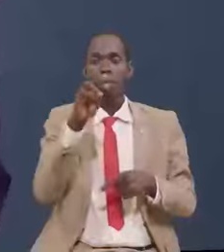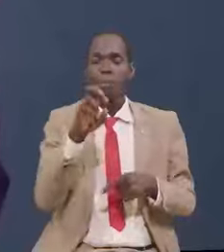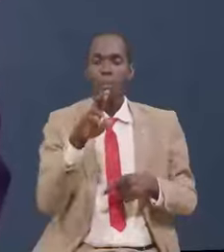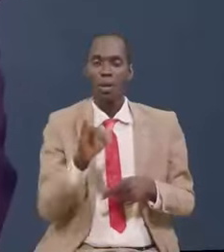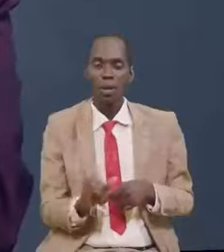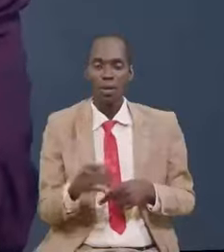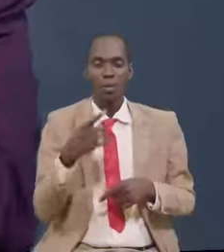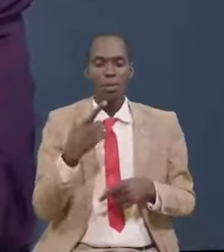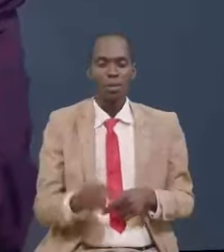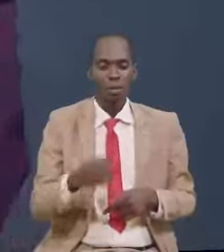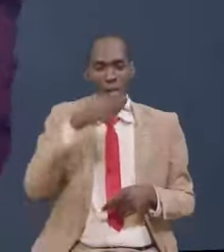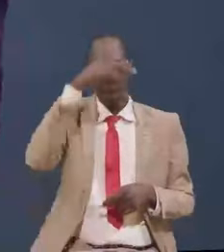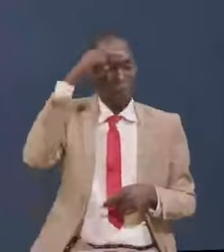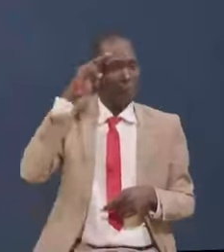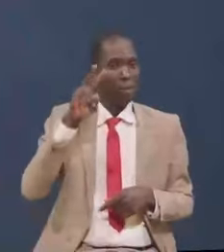elle, la Vierge,